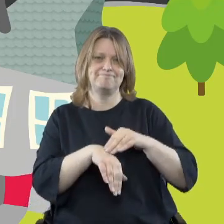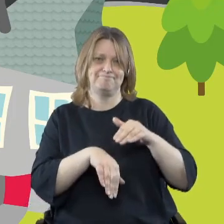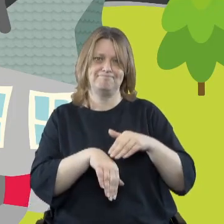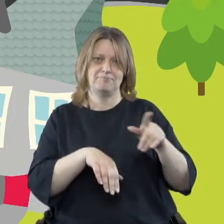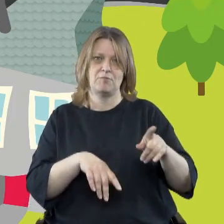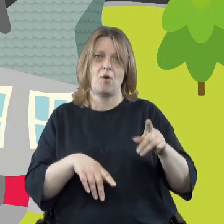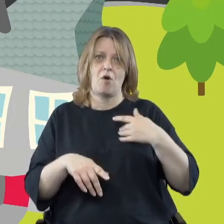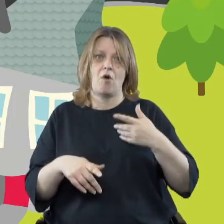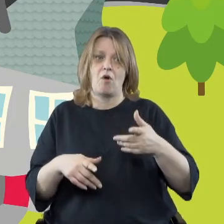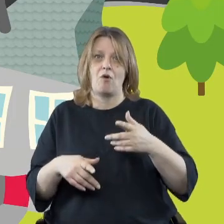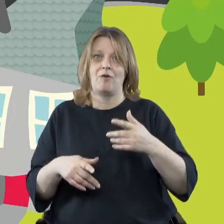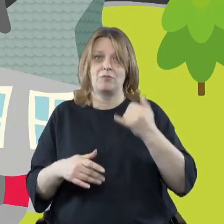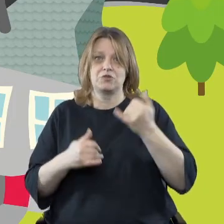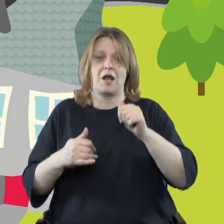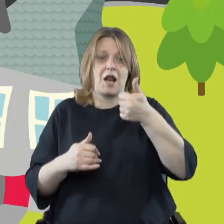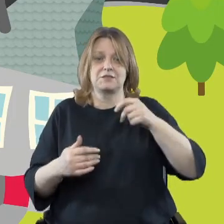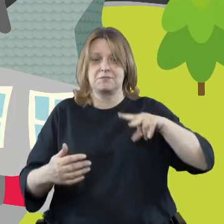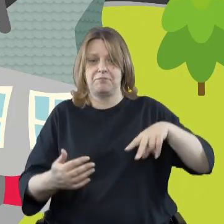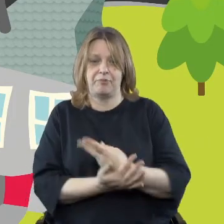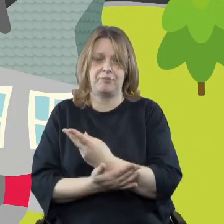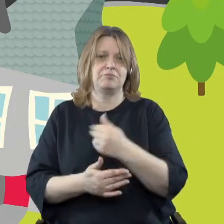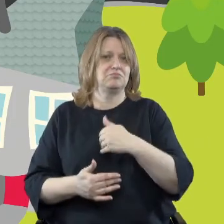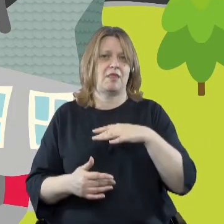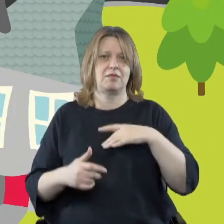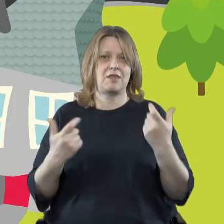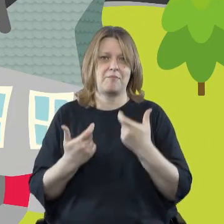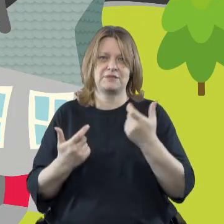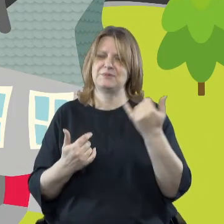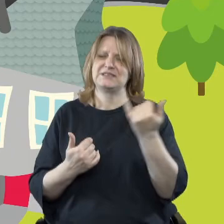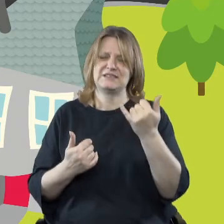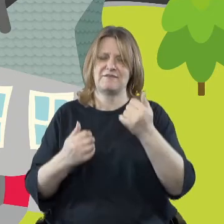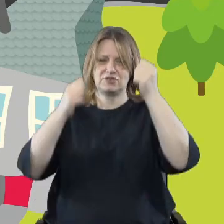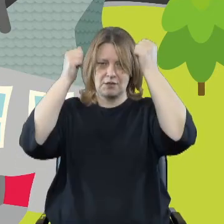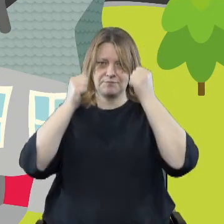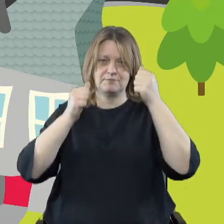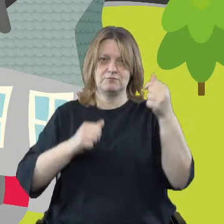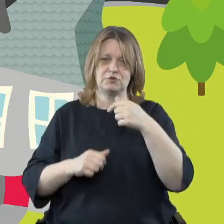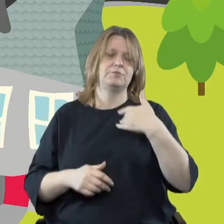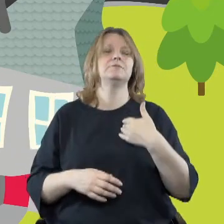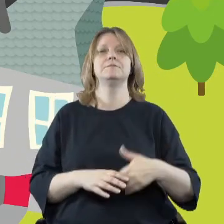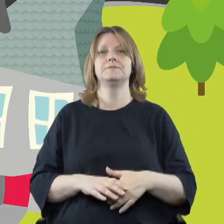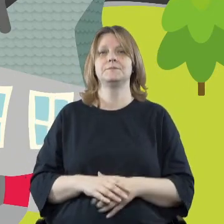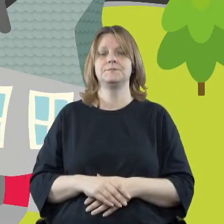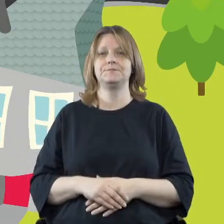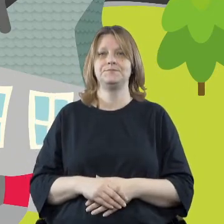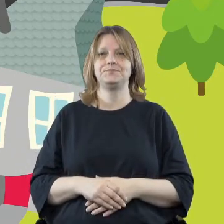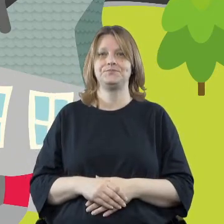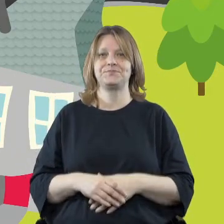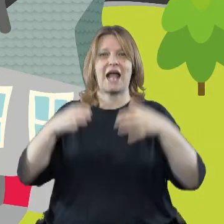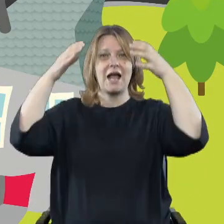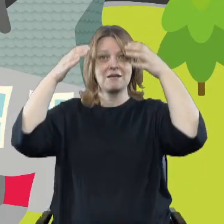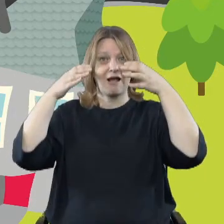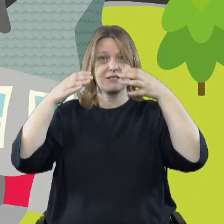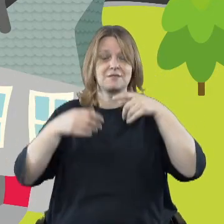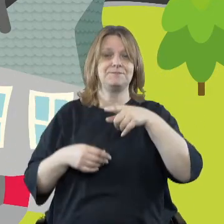Można się raz przewrócić i rzeczywiście może być niebezpiecznie. Zawsze kask na głowę. I ostatnia zagadka. Tak jest. To niezwykły pojazd, chyba